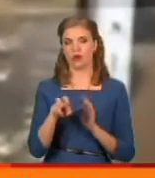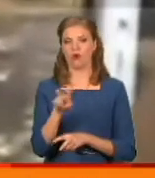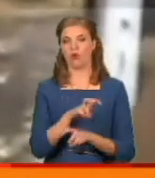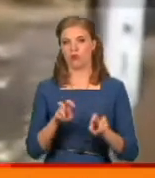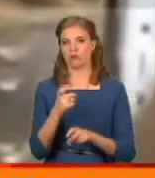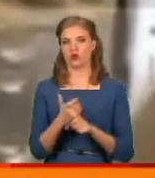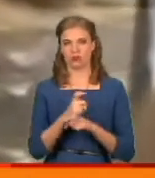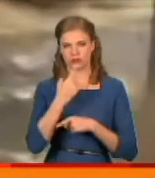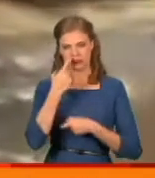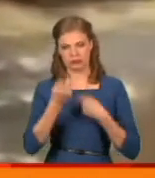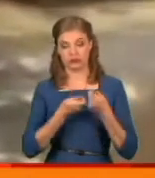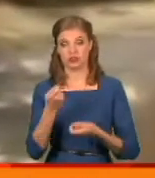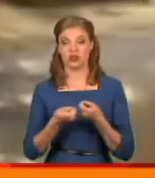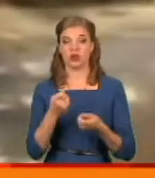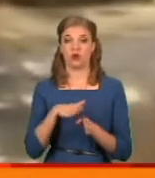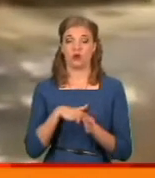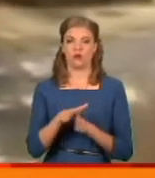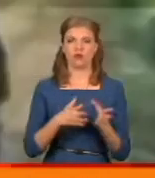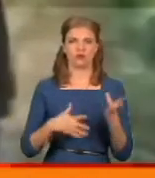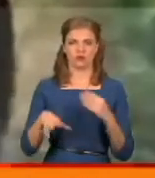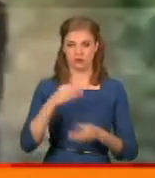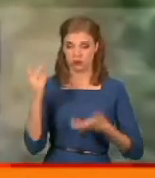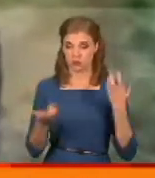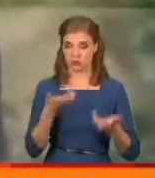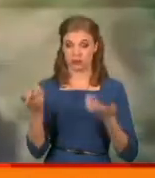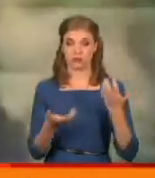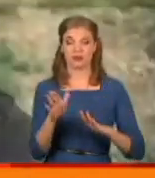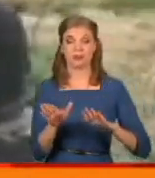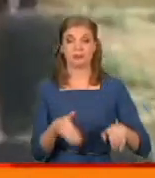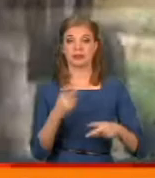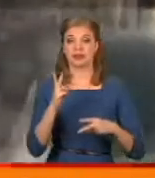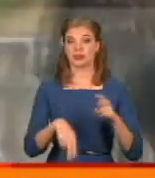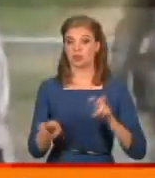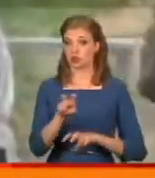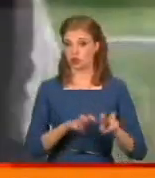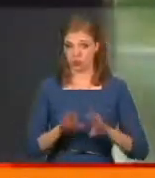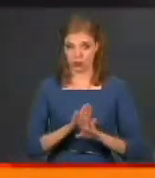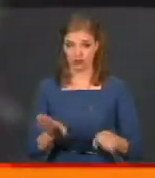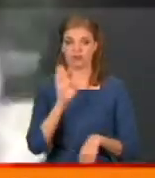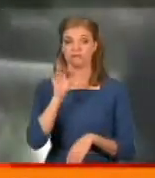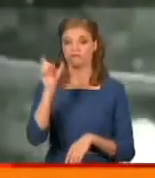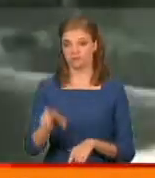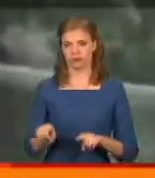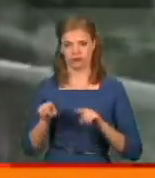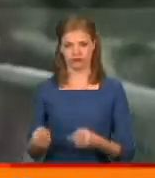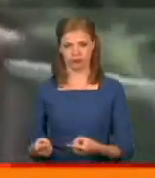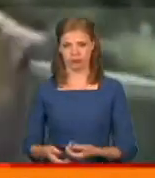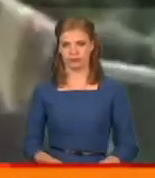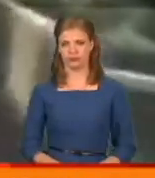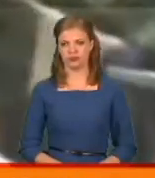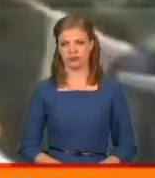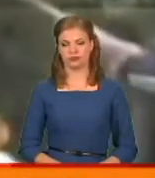очень тщательно, выворачиваются полностью все подвалы. Після закінчення обшуків Гульсум Алієву затримали.